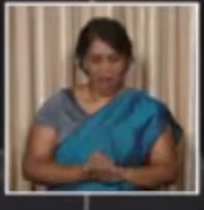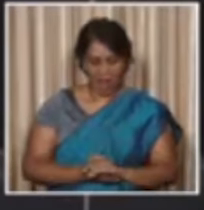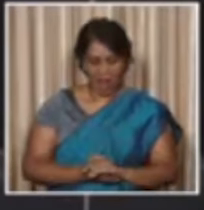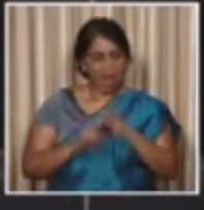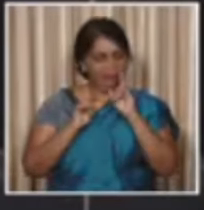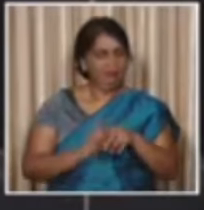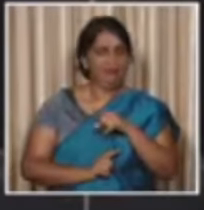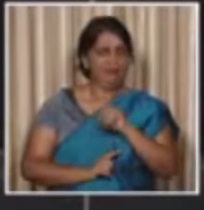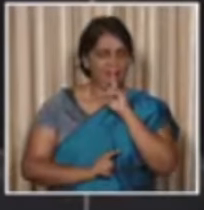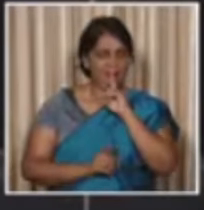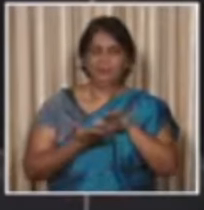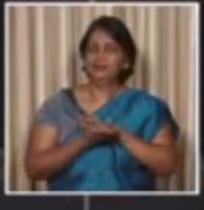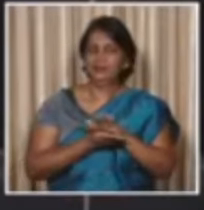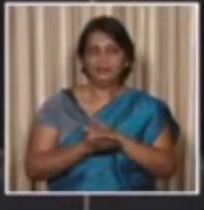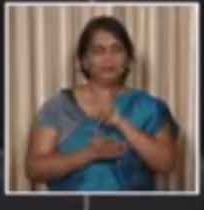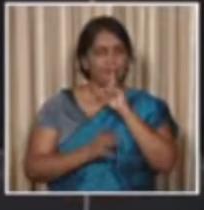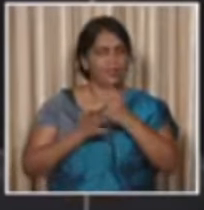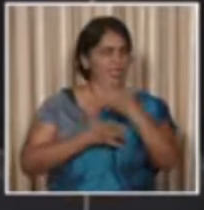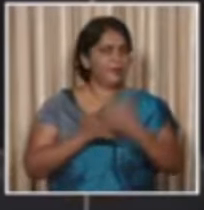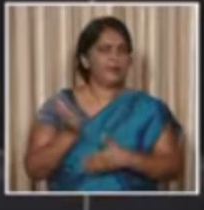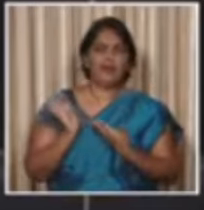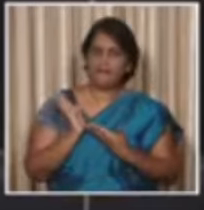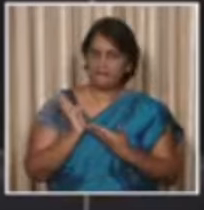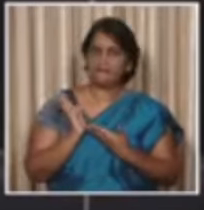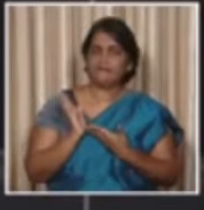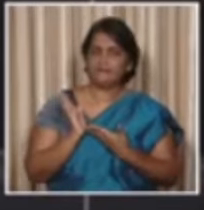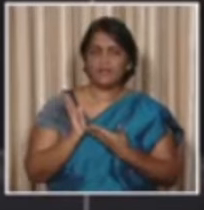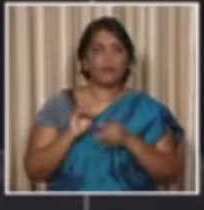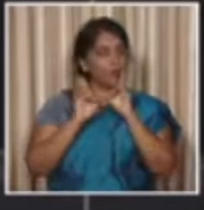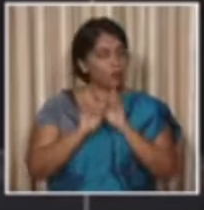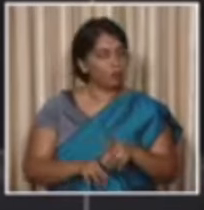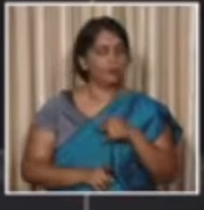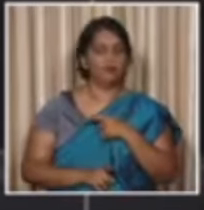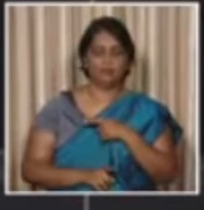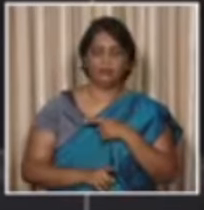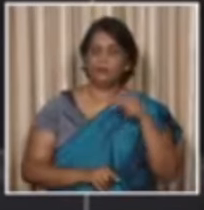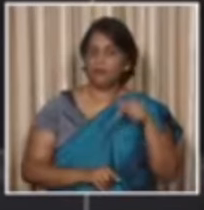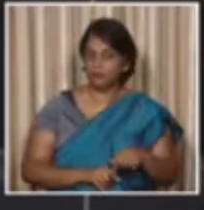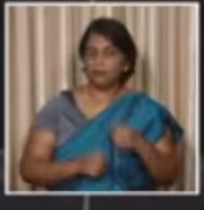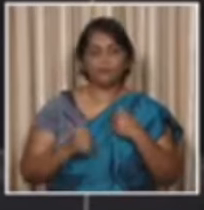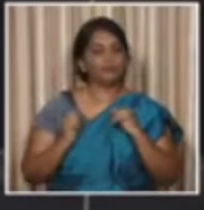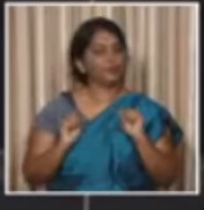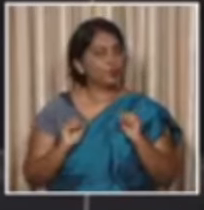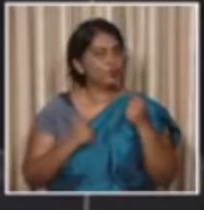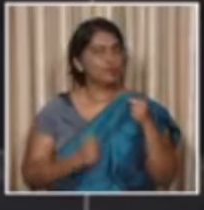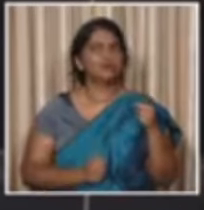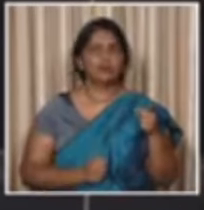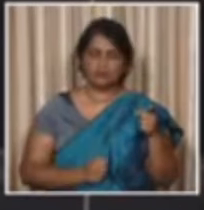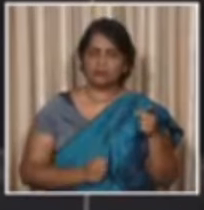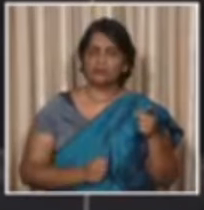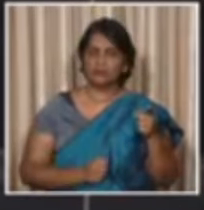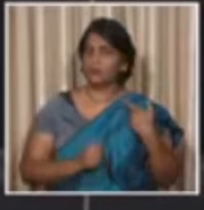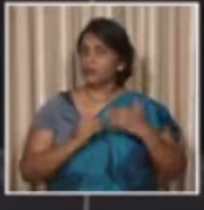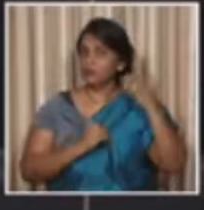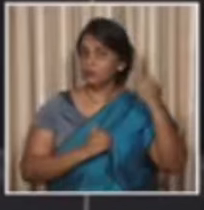එය පැහැදිලිව තිබෙන හන්සාඩ් වාර්තාවේ. එනම් අද මේ උත්සාහය ඊට